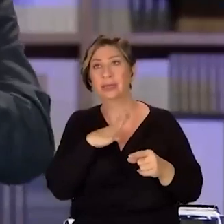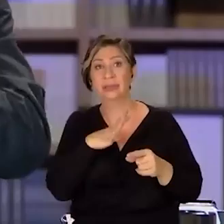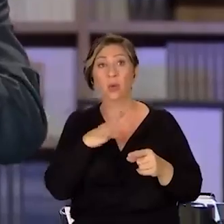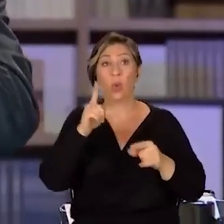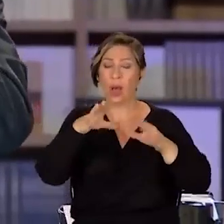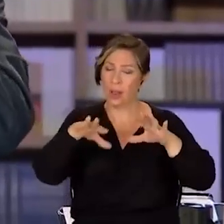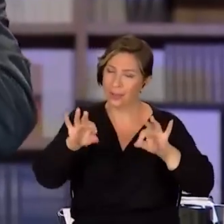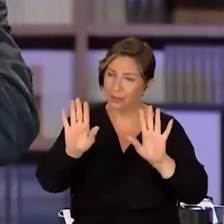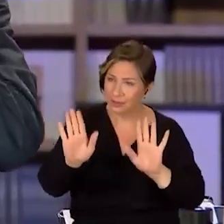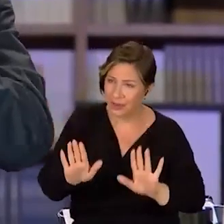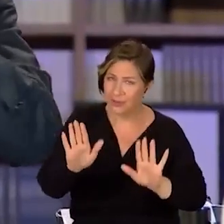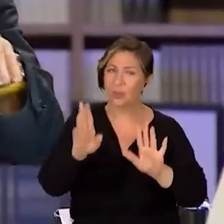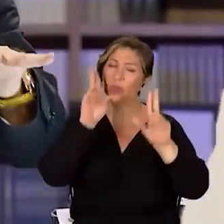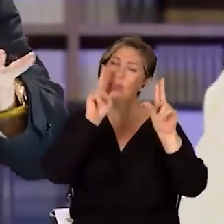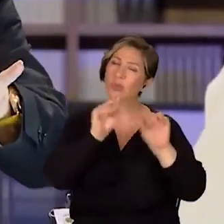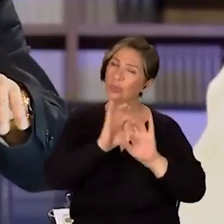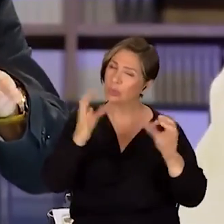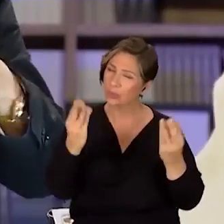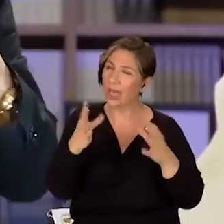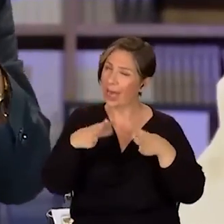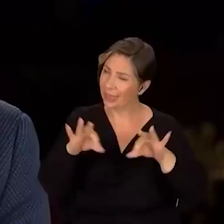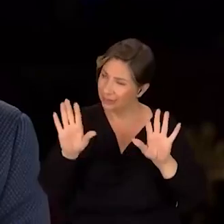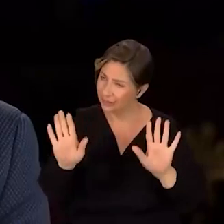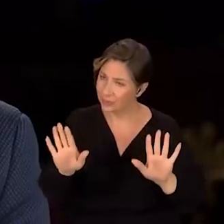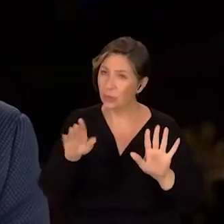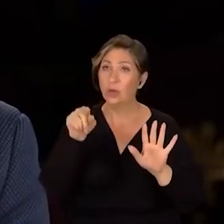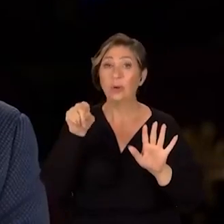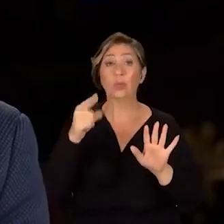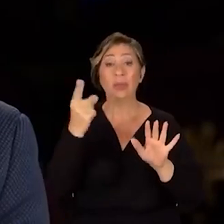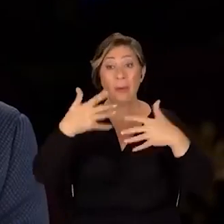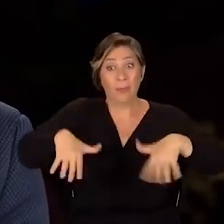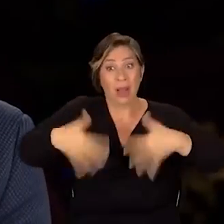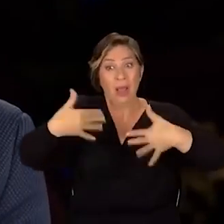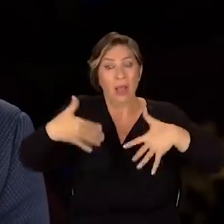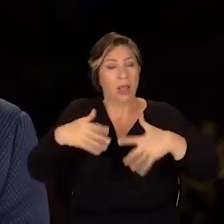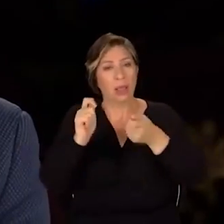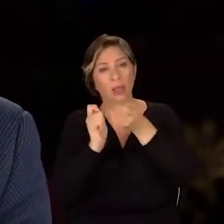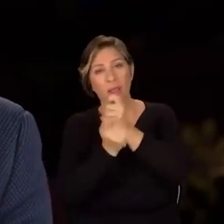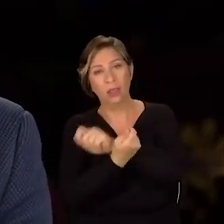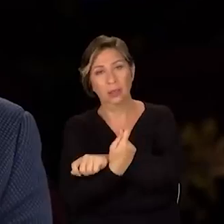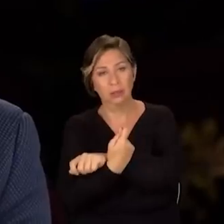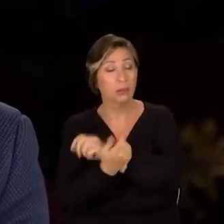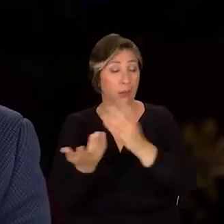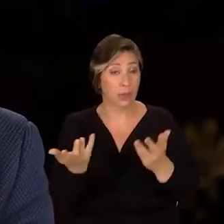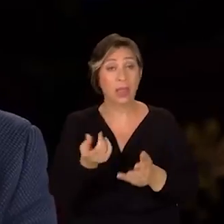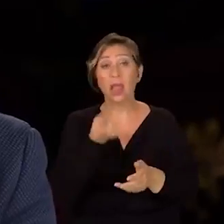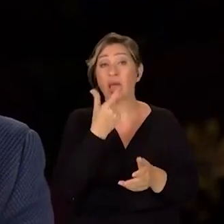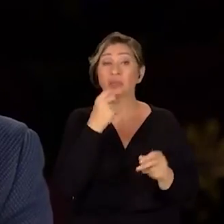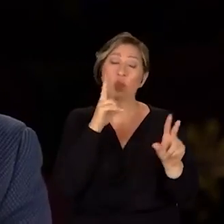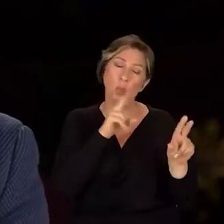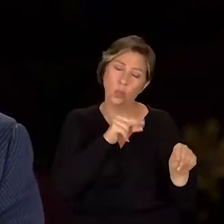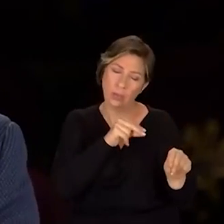o halledilir, tamam, biraz uykusuz olursun, hallederiz falan. Bu bir paniğe dönüşüyor. Dolayısıyla ilaçla